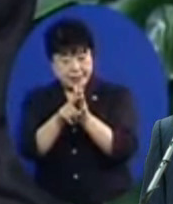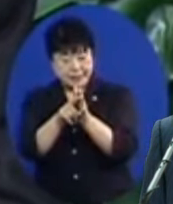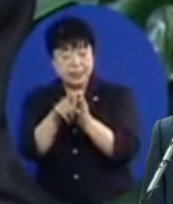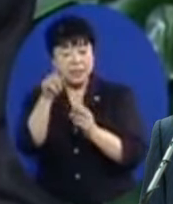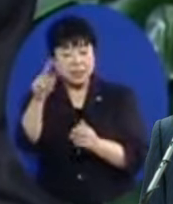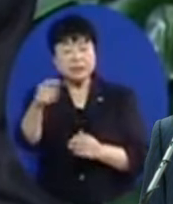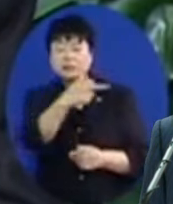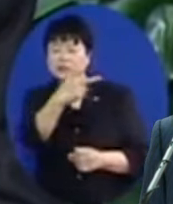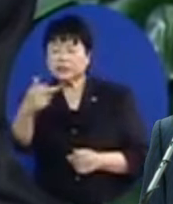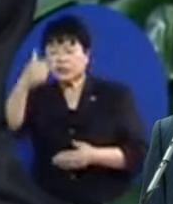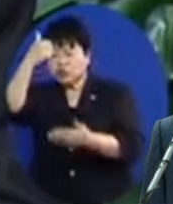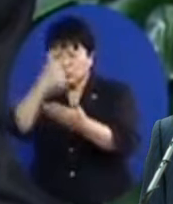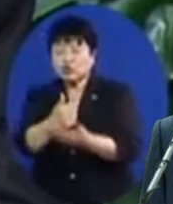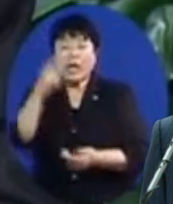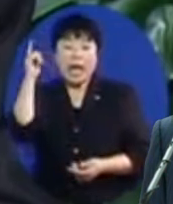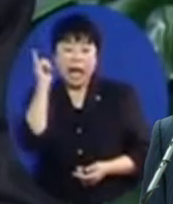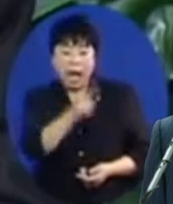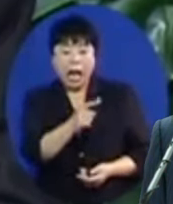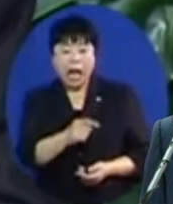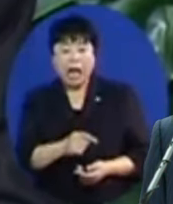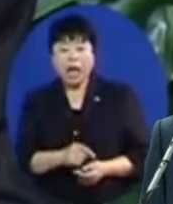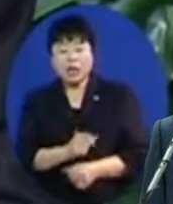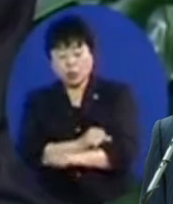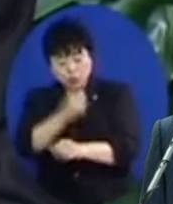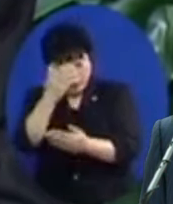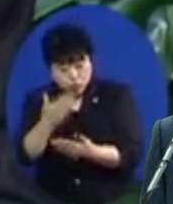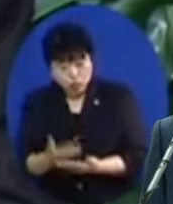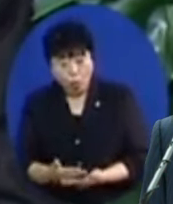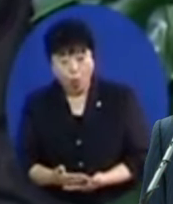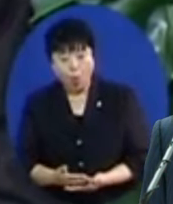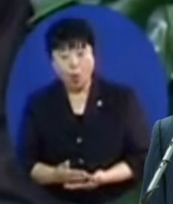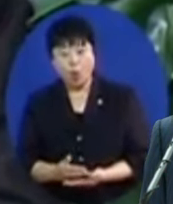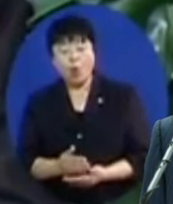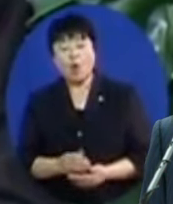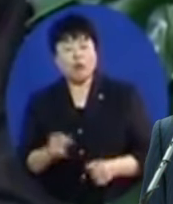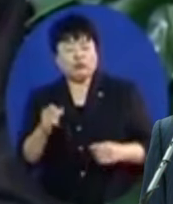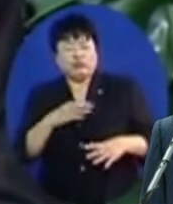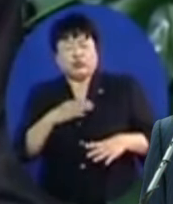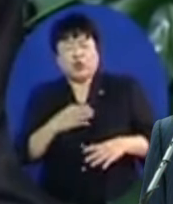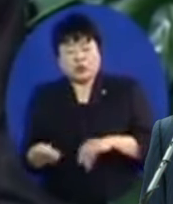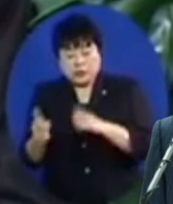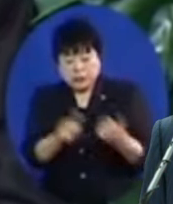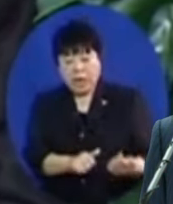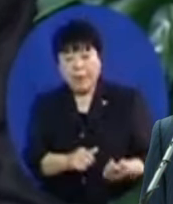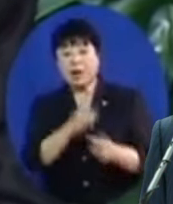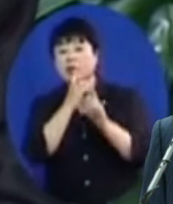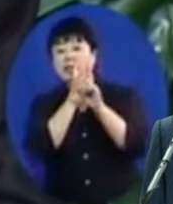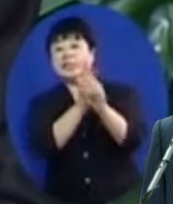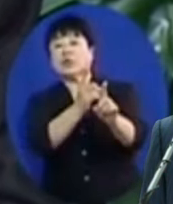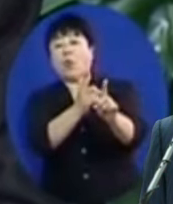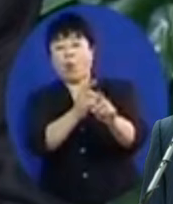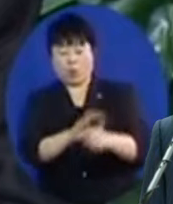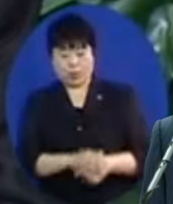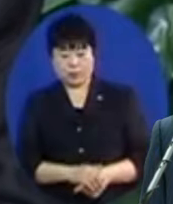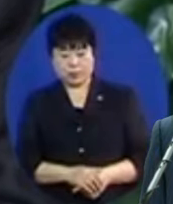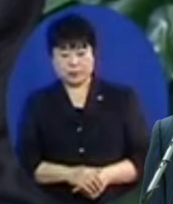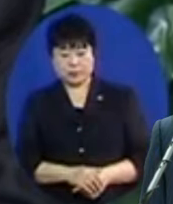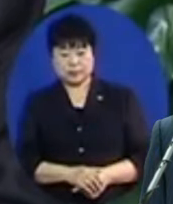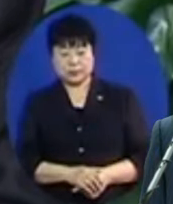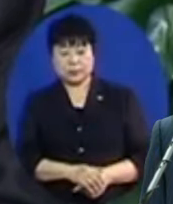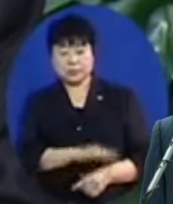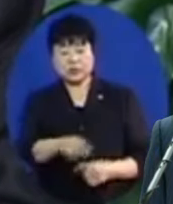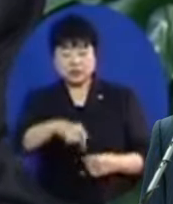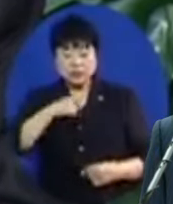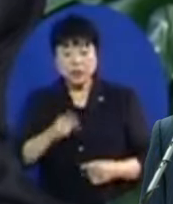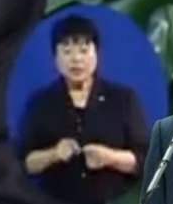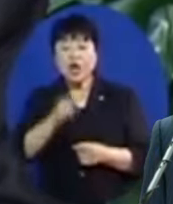그 큰 죄악을 다 사해버리고 그 무서운 사망을 다 이겨버리고 우리에게